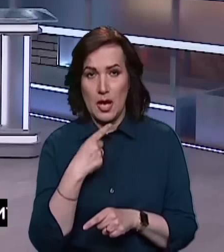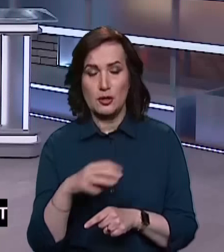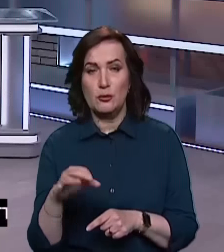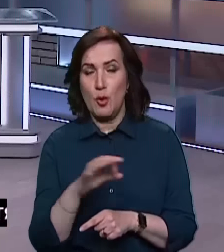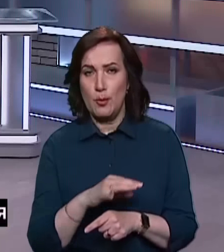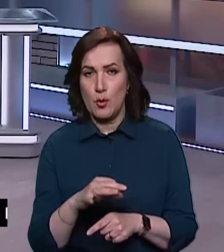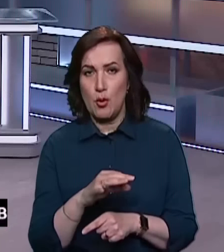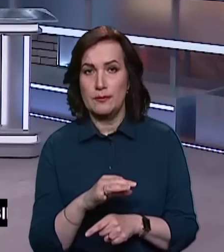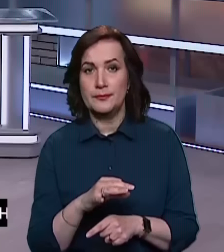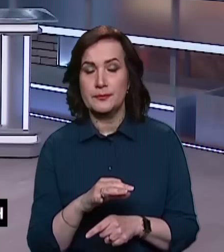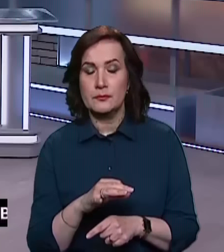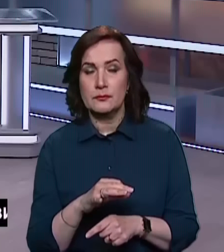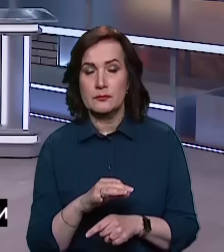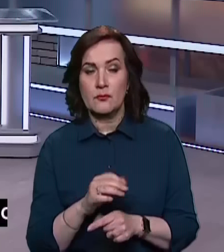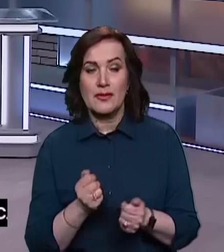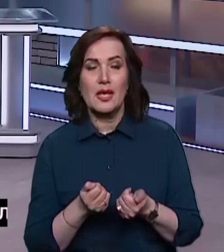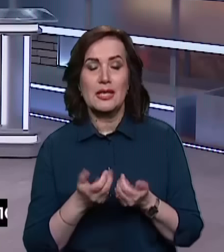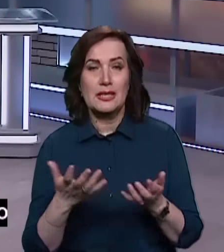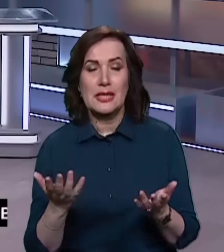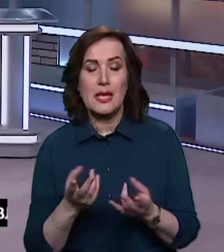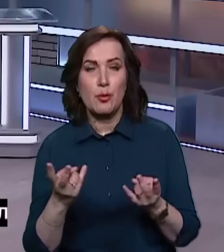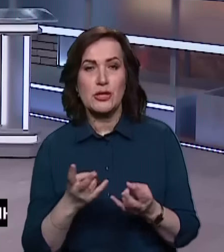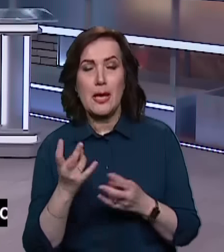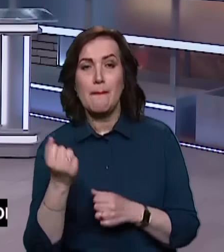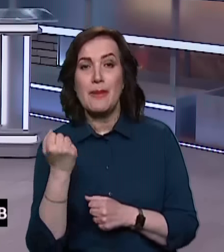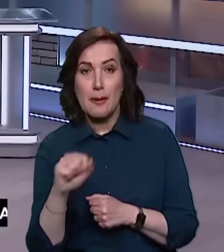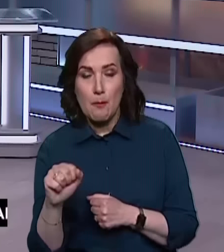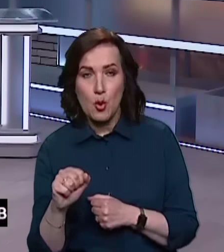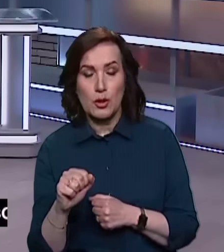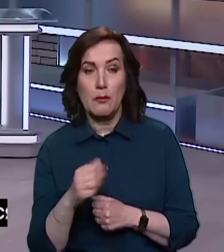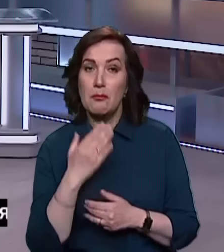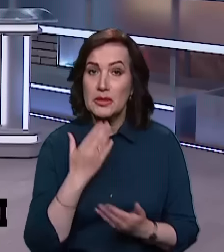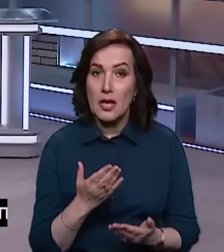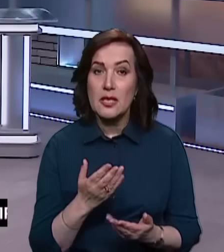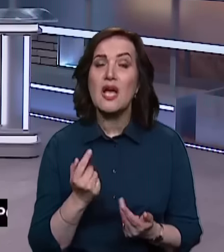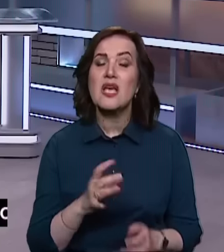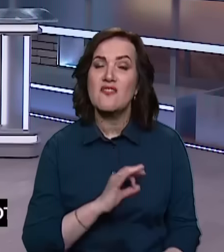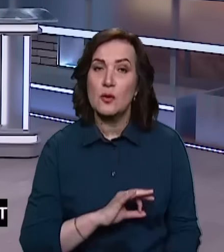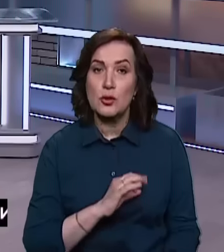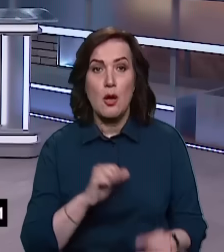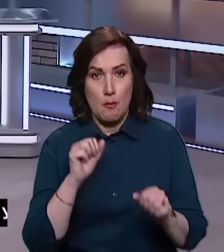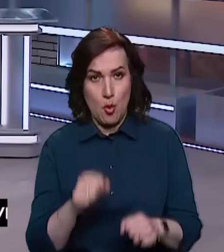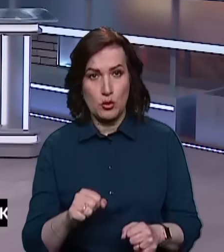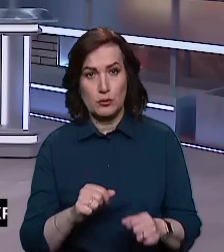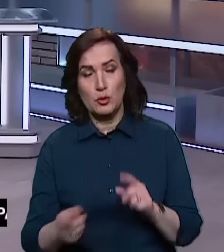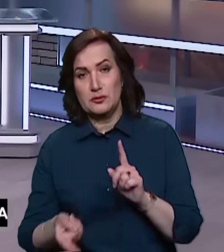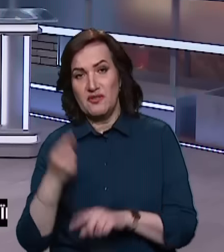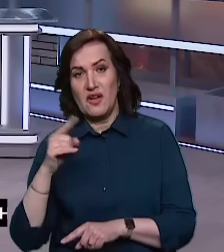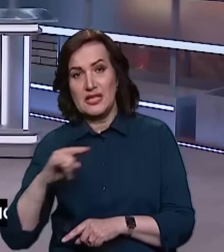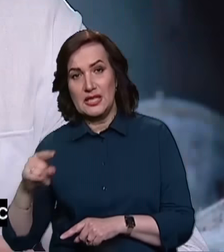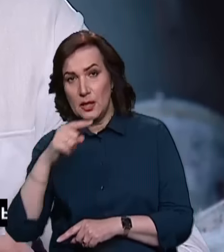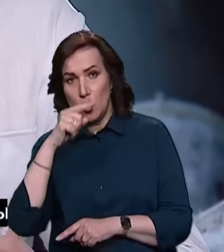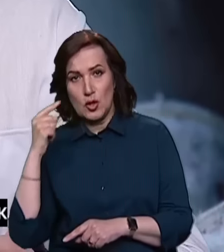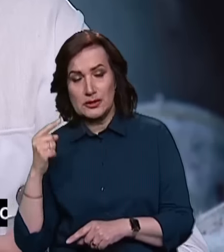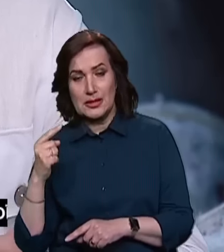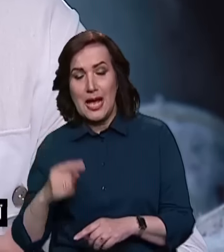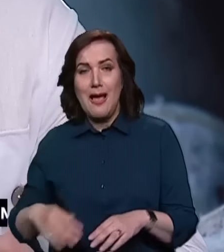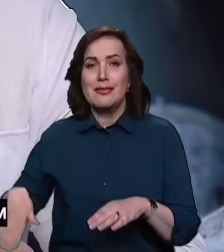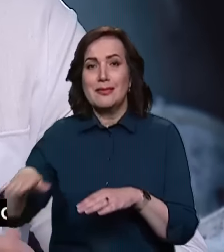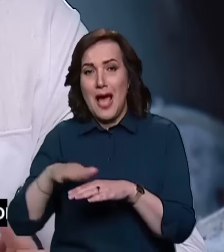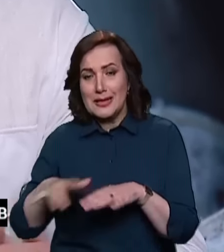про ту кількість, яка потрібна для перемоги, питання, як їх використовувати? Можемо ми збивати літаки Російської Федерації